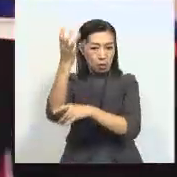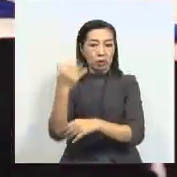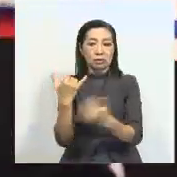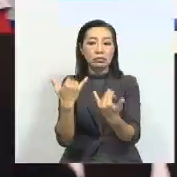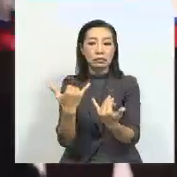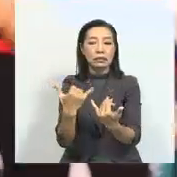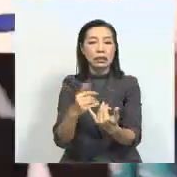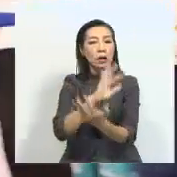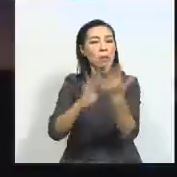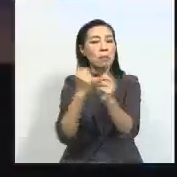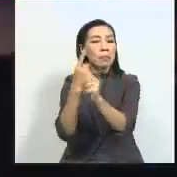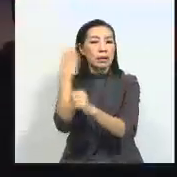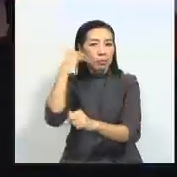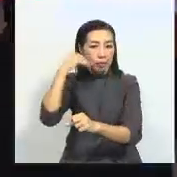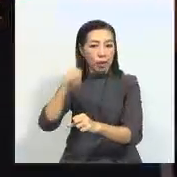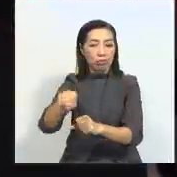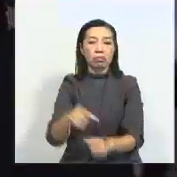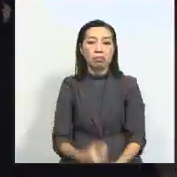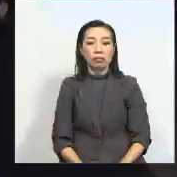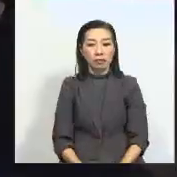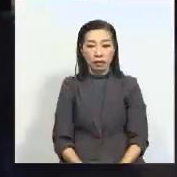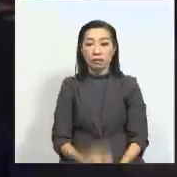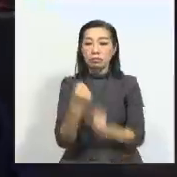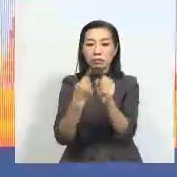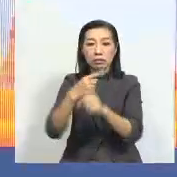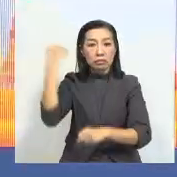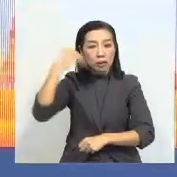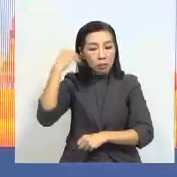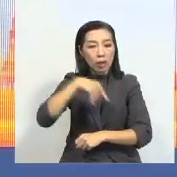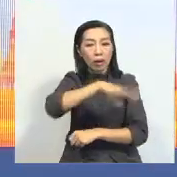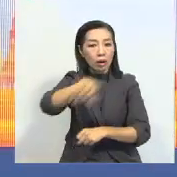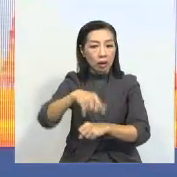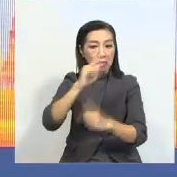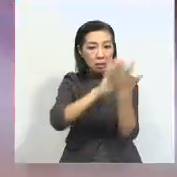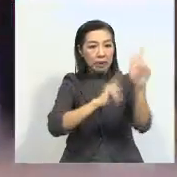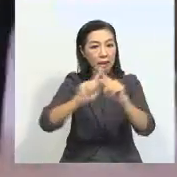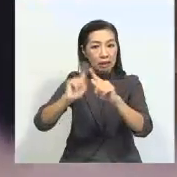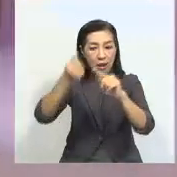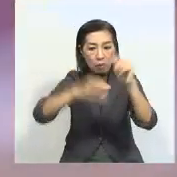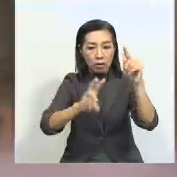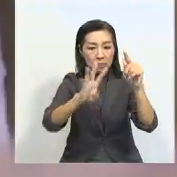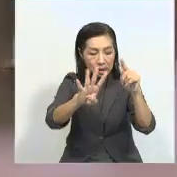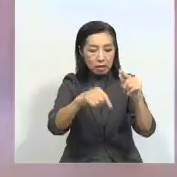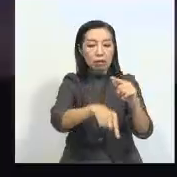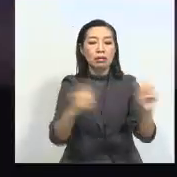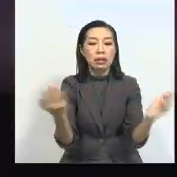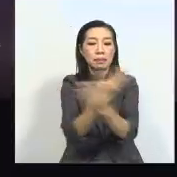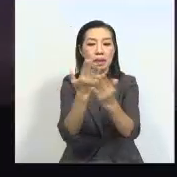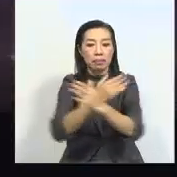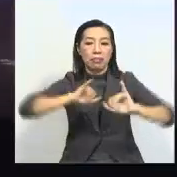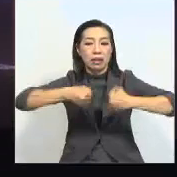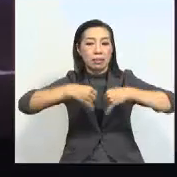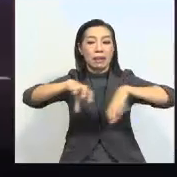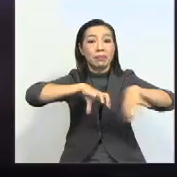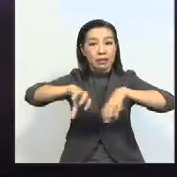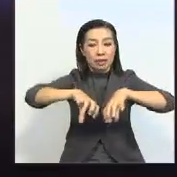าชาติของแต่ละปีซึ่งแน่นอนแต่ละปีก็จะหมุนเวียนกันไป64ประเทศก็จะเห็นภาพความประ